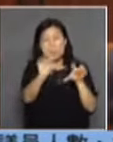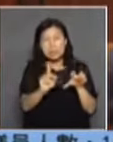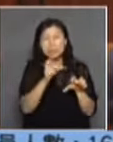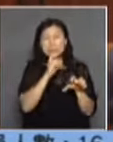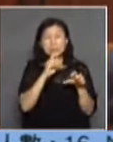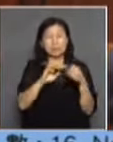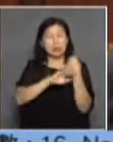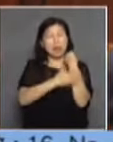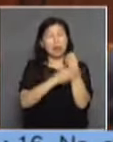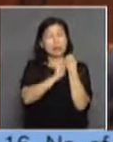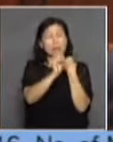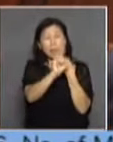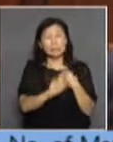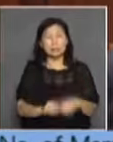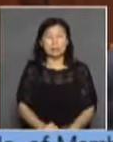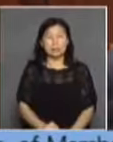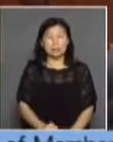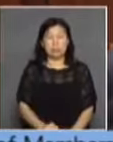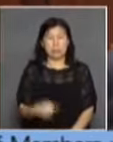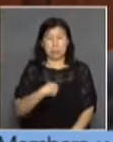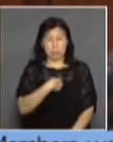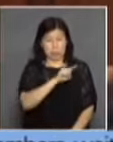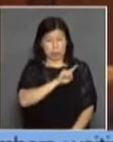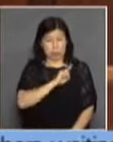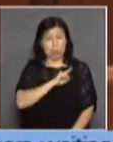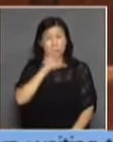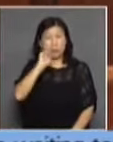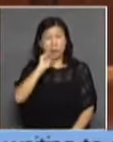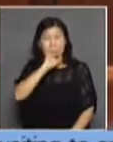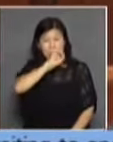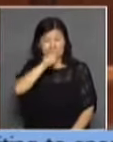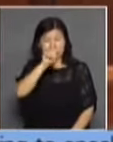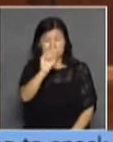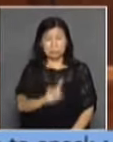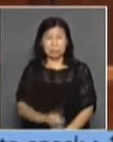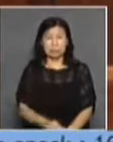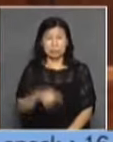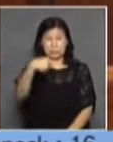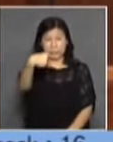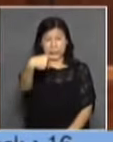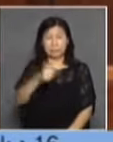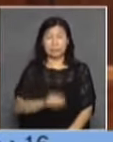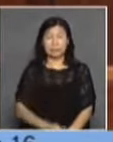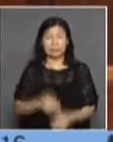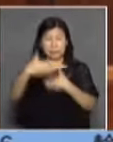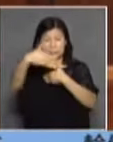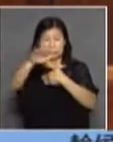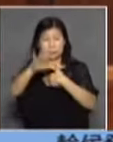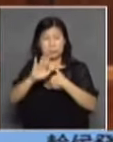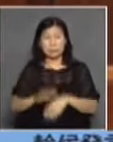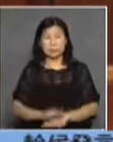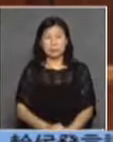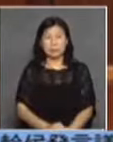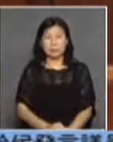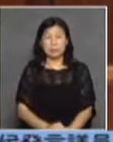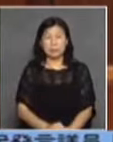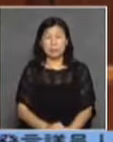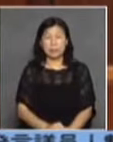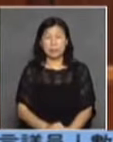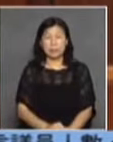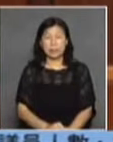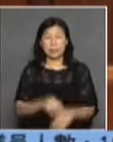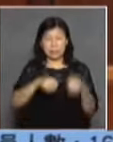反。我可以講嘅係乜嘢呢？就係、是、一喺外邊就基